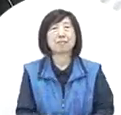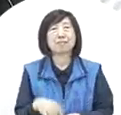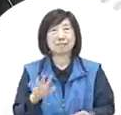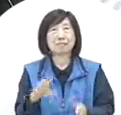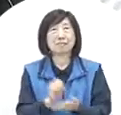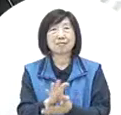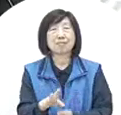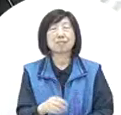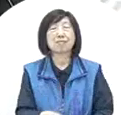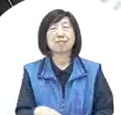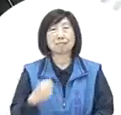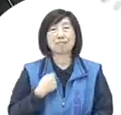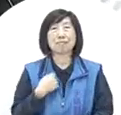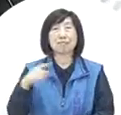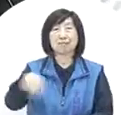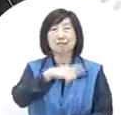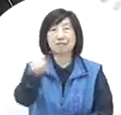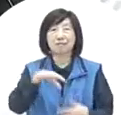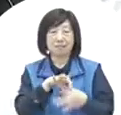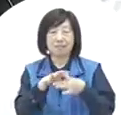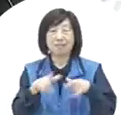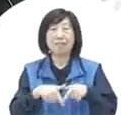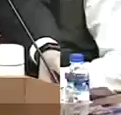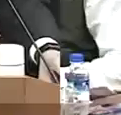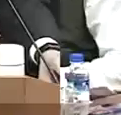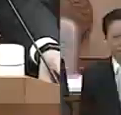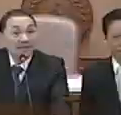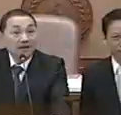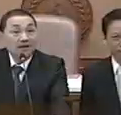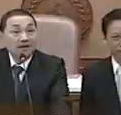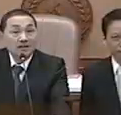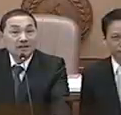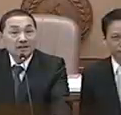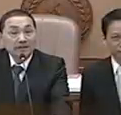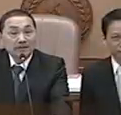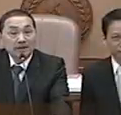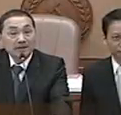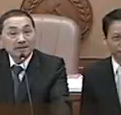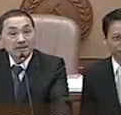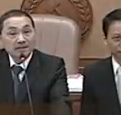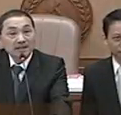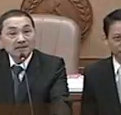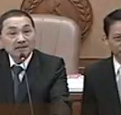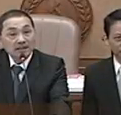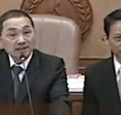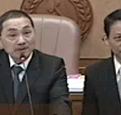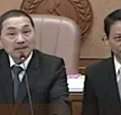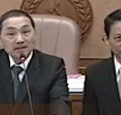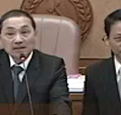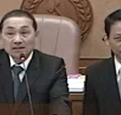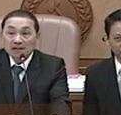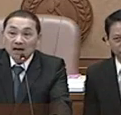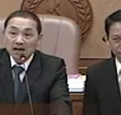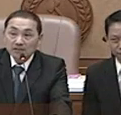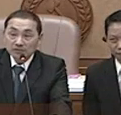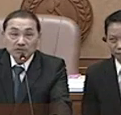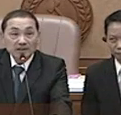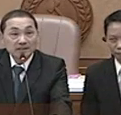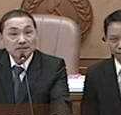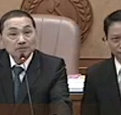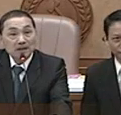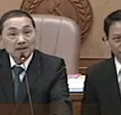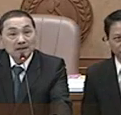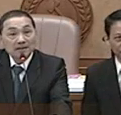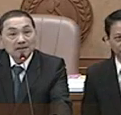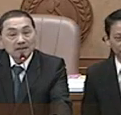告，我知道大家关心清洁队员的心情，我完全可以理解哈。那因为今年在议会刚开始的时候